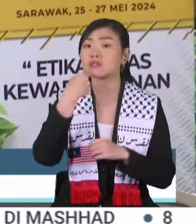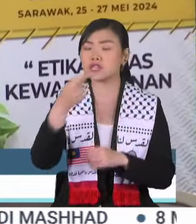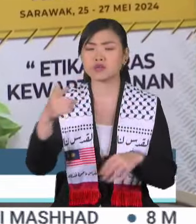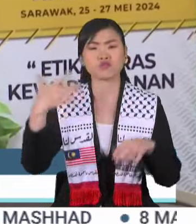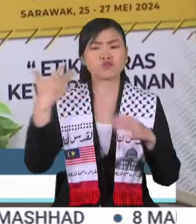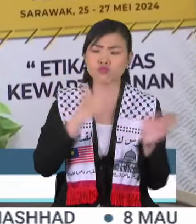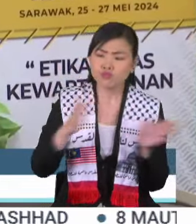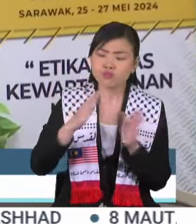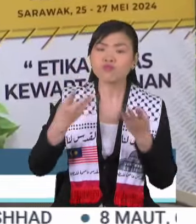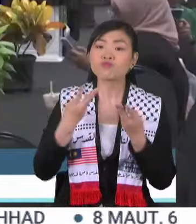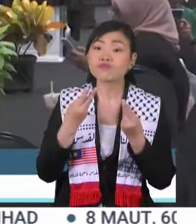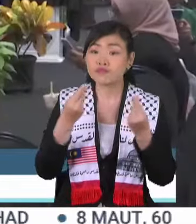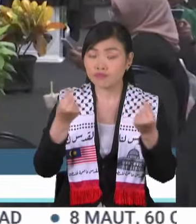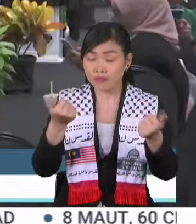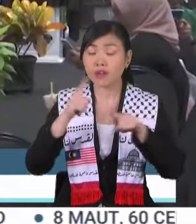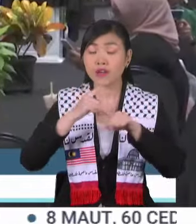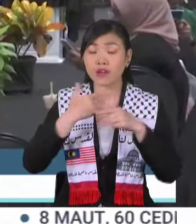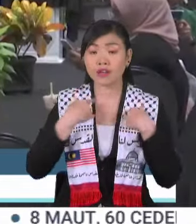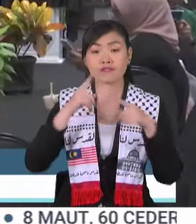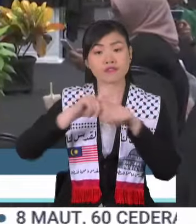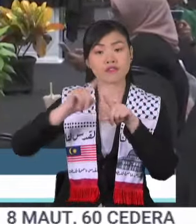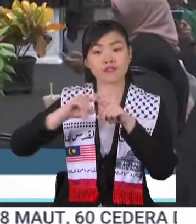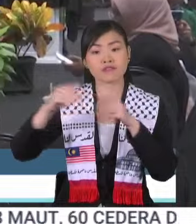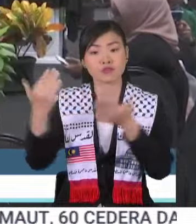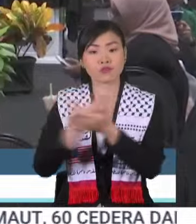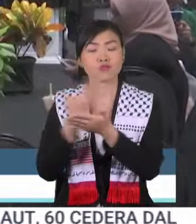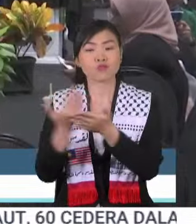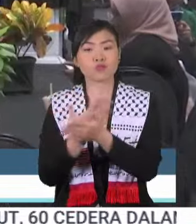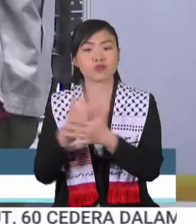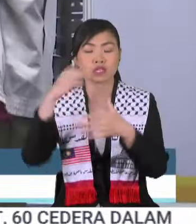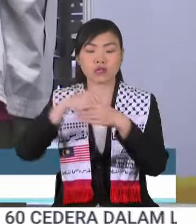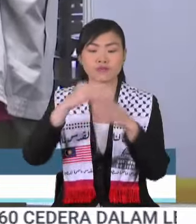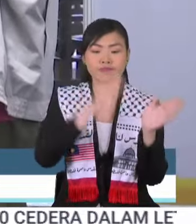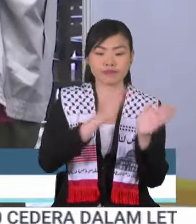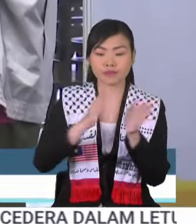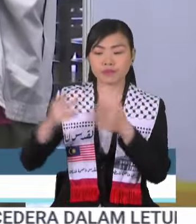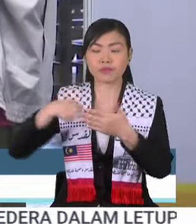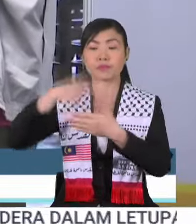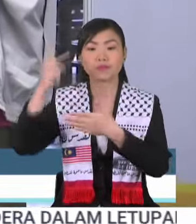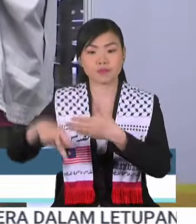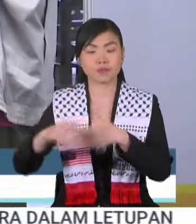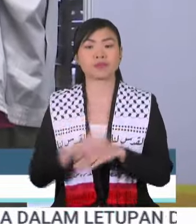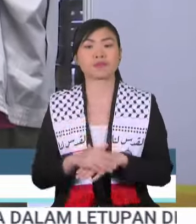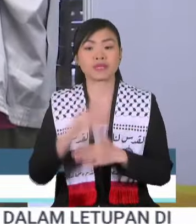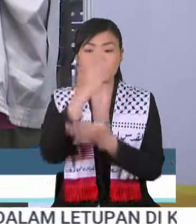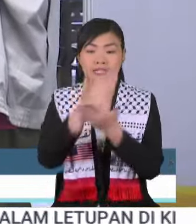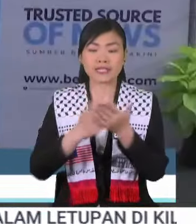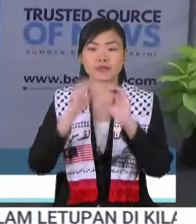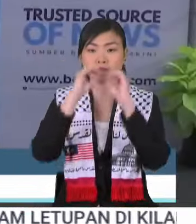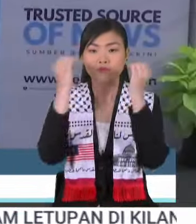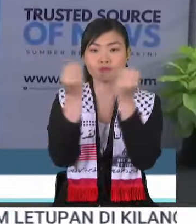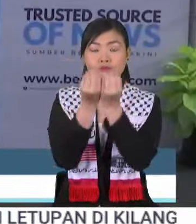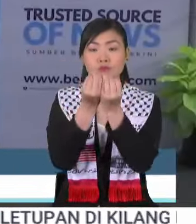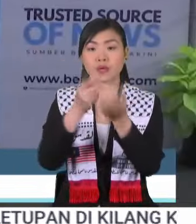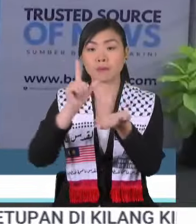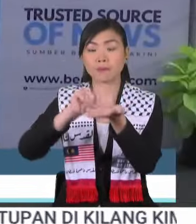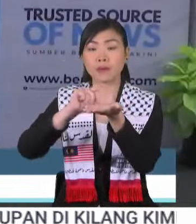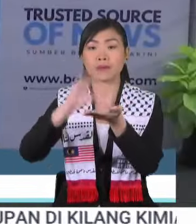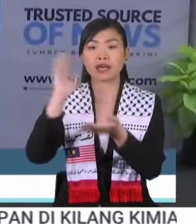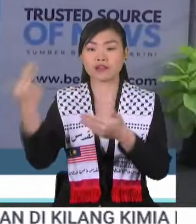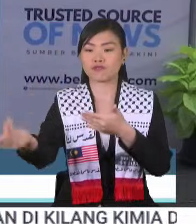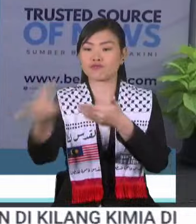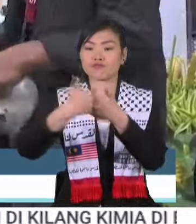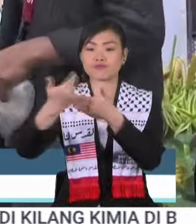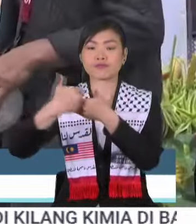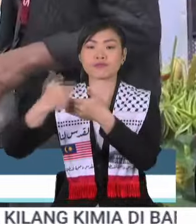lancar dengan beberapa pembaharuan dari segi susunan program. 6 organisasi media antarabangsa akan hadir dan